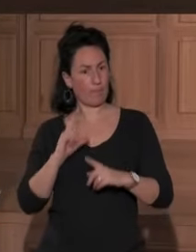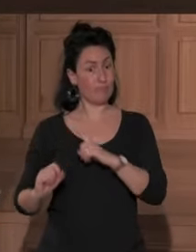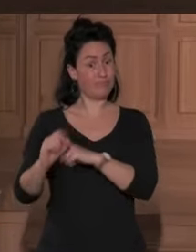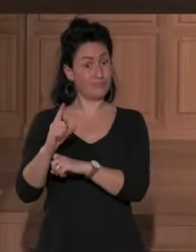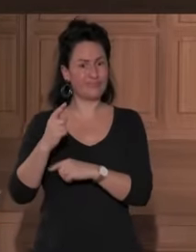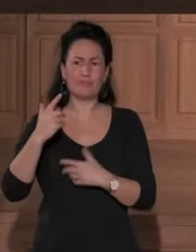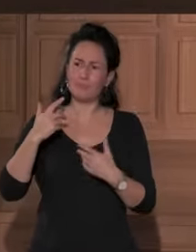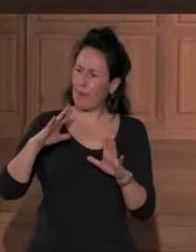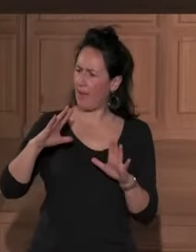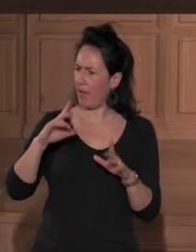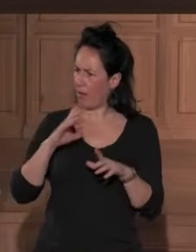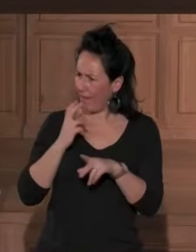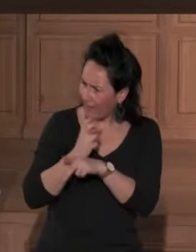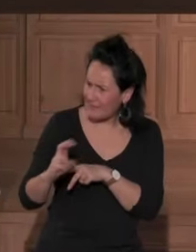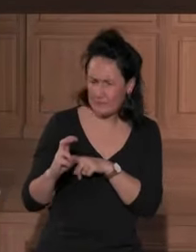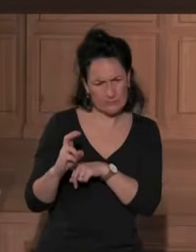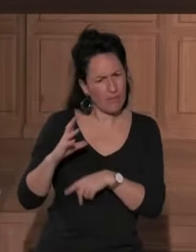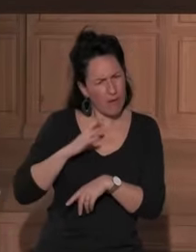à la fin, on ne sait pas, mais